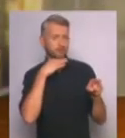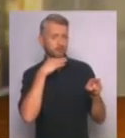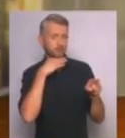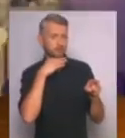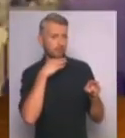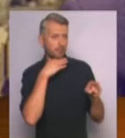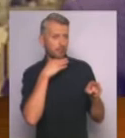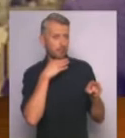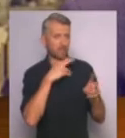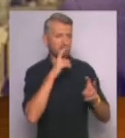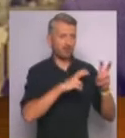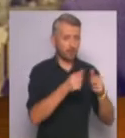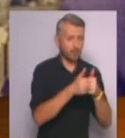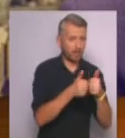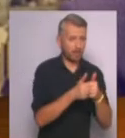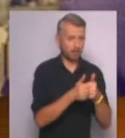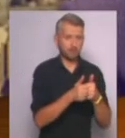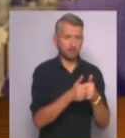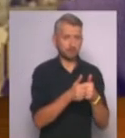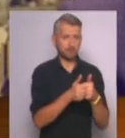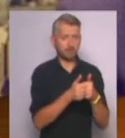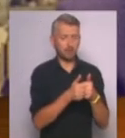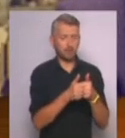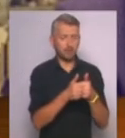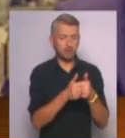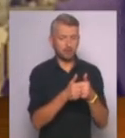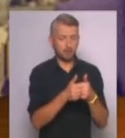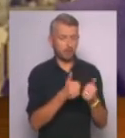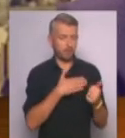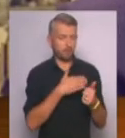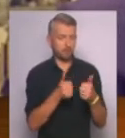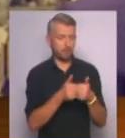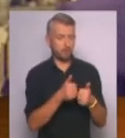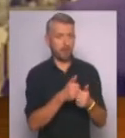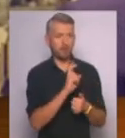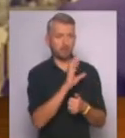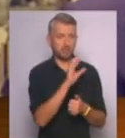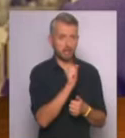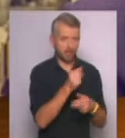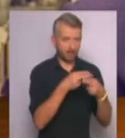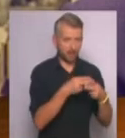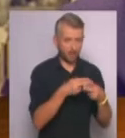факторів, які впливають негативно. Біля нас безпосередньо в мікрорайоні Бортничі і станція БСА, і